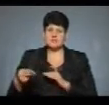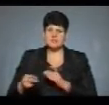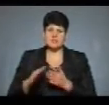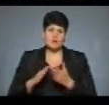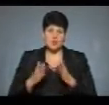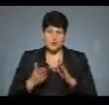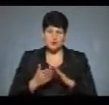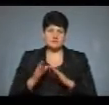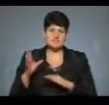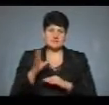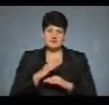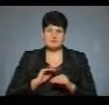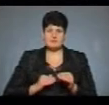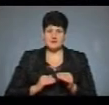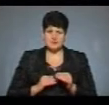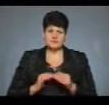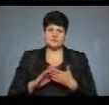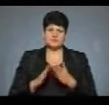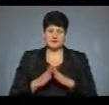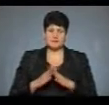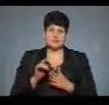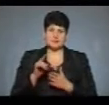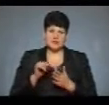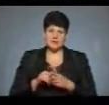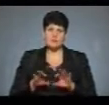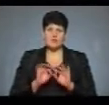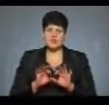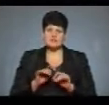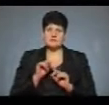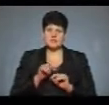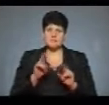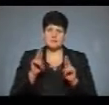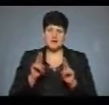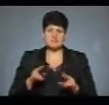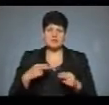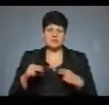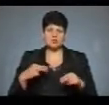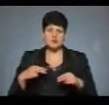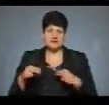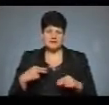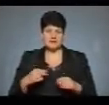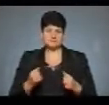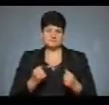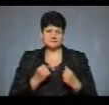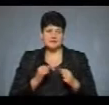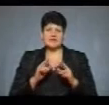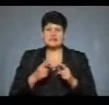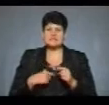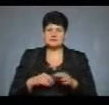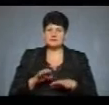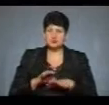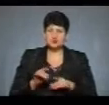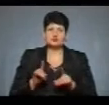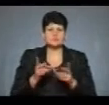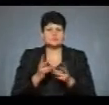всіма підприємцями узгоджуємо всі питання, пояснюємо їм правила торгівлі, безпеки, як вони себе мають вести, що вони